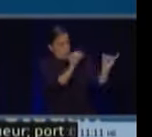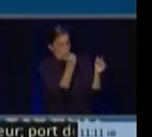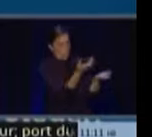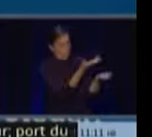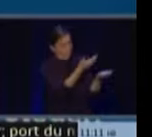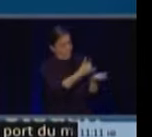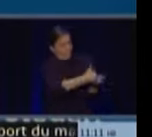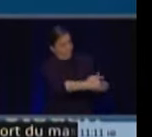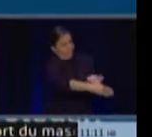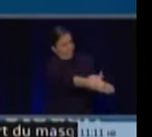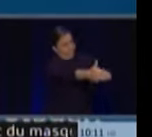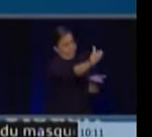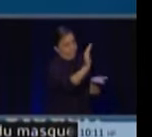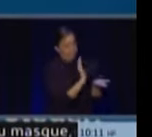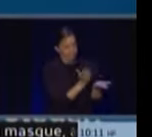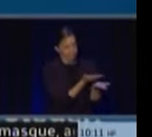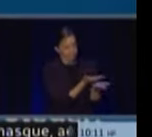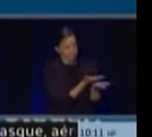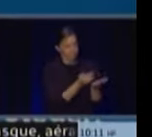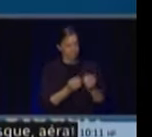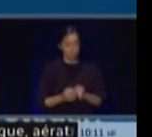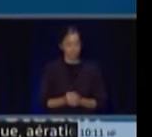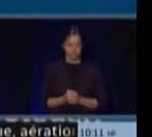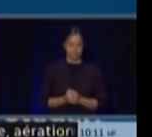hospitalisations pour la COVID.